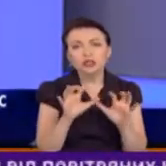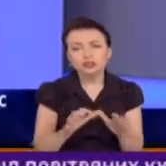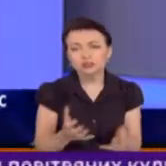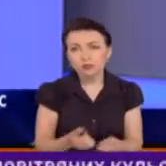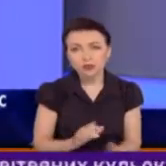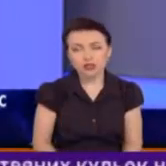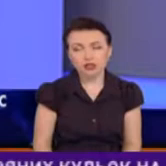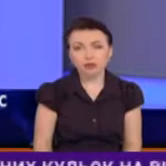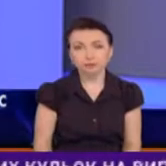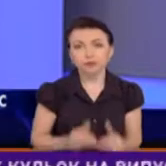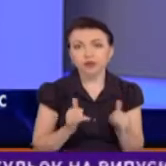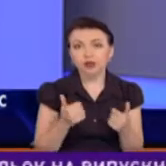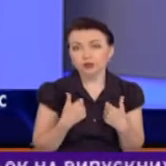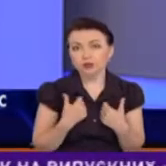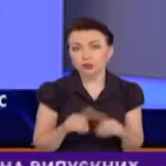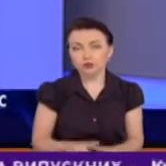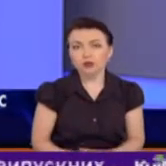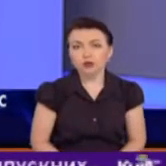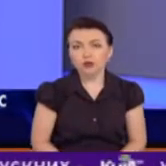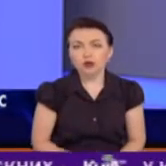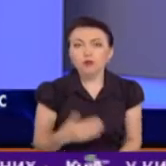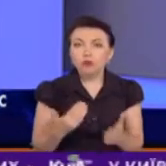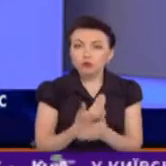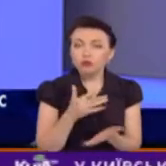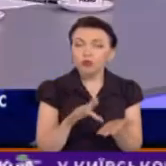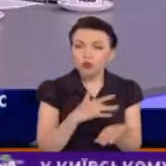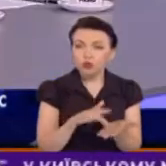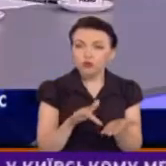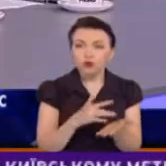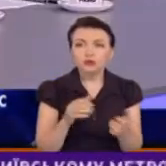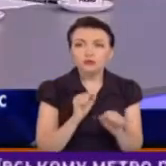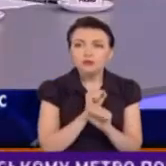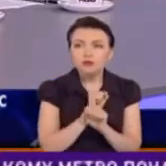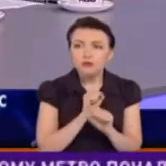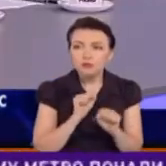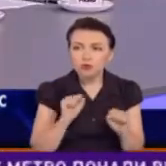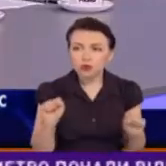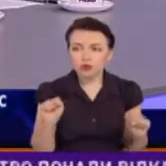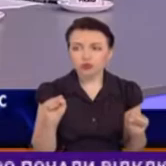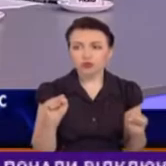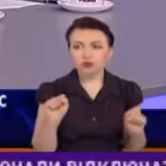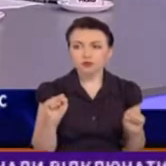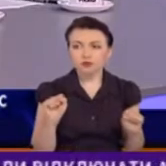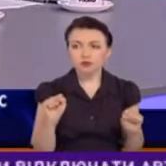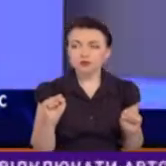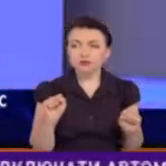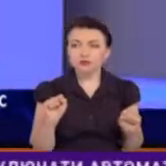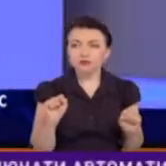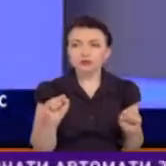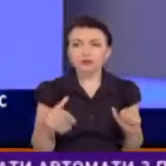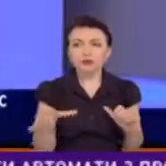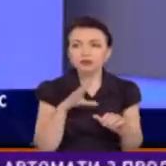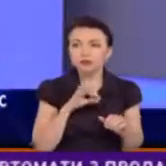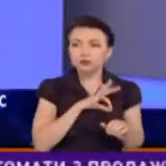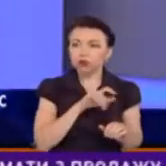ти. От для мене... Ну, просто, щоб по-новому рахувати швидше, поки Не можна. В головах не змінилося, тобто, взяти грошей що, трошки. Тепер всім споживачам